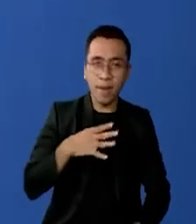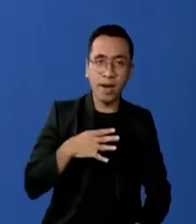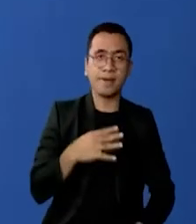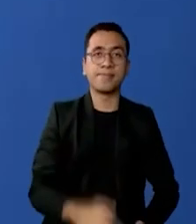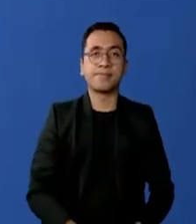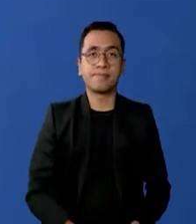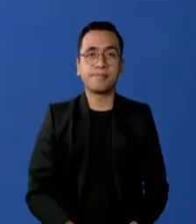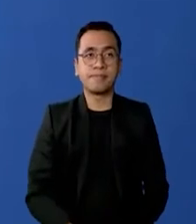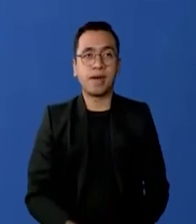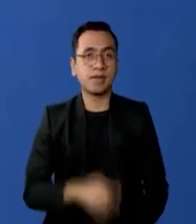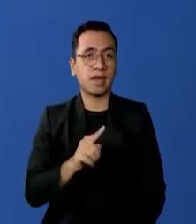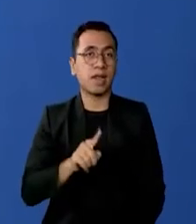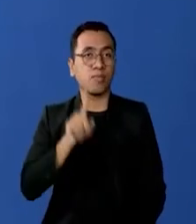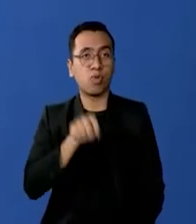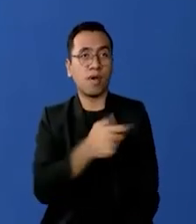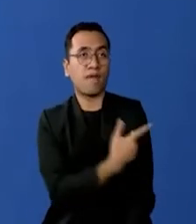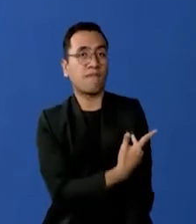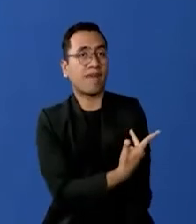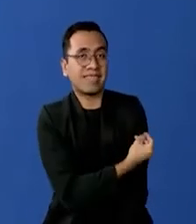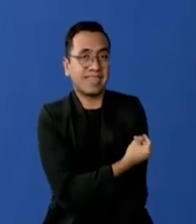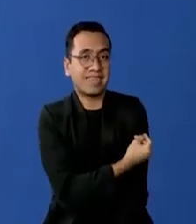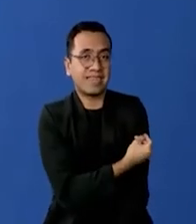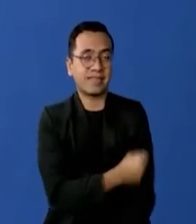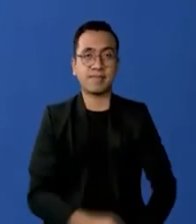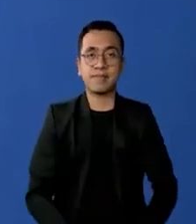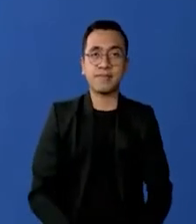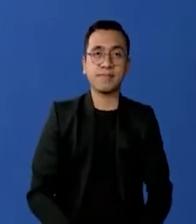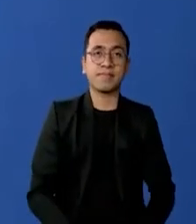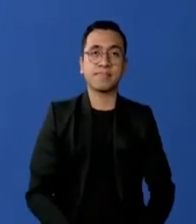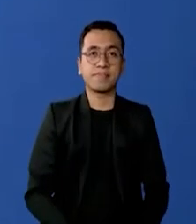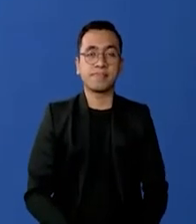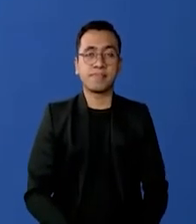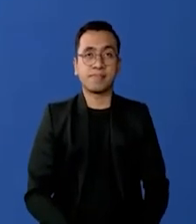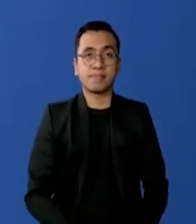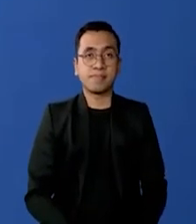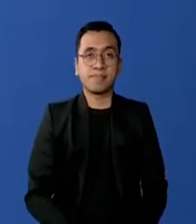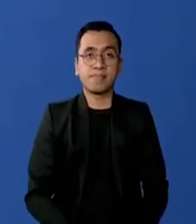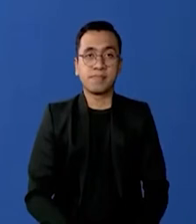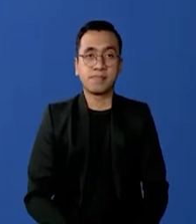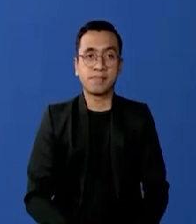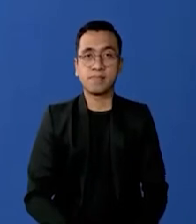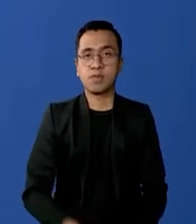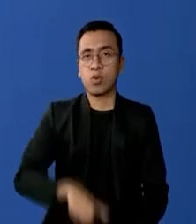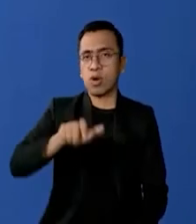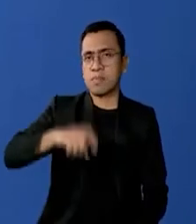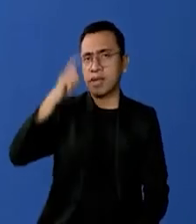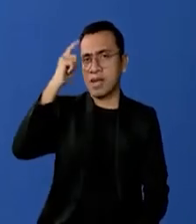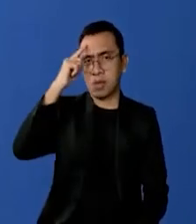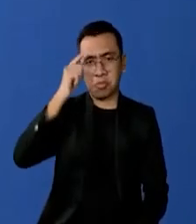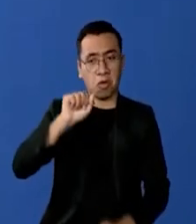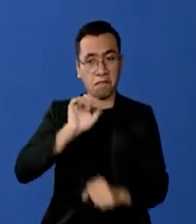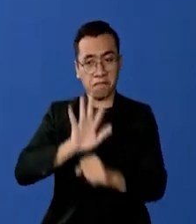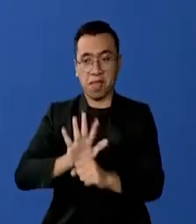ketika dia itu kemungkinan vaksin ya Nah orang mungkin berpikir ah ntar lagi ada vaksin